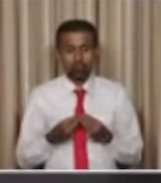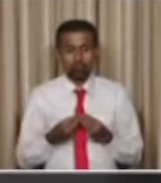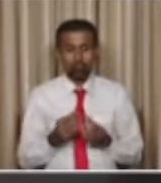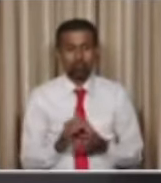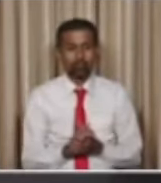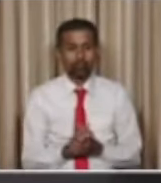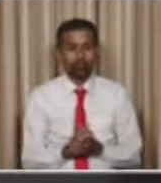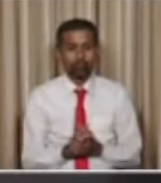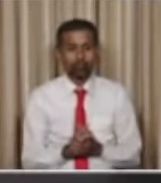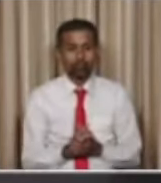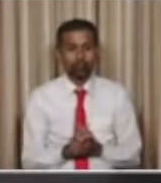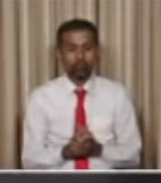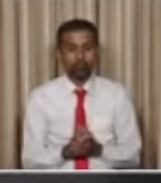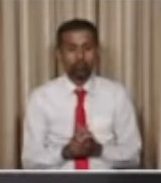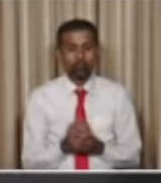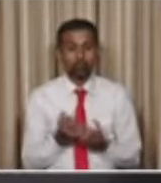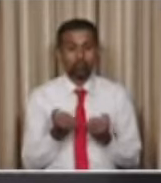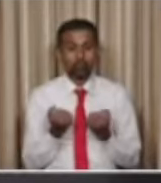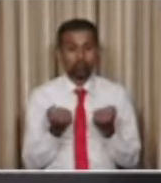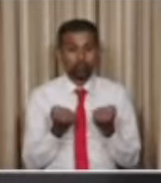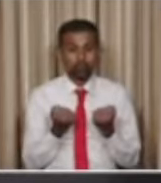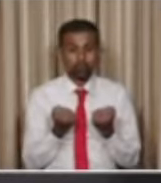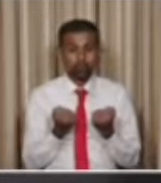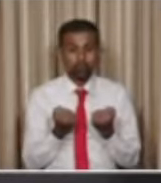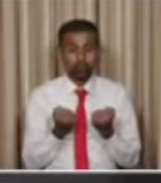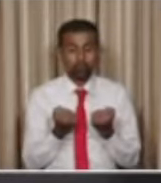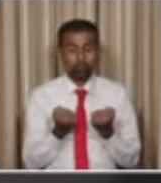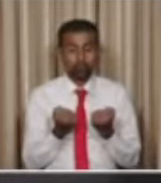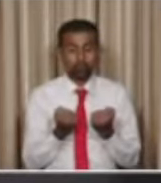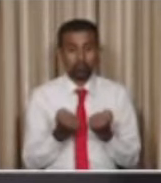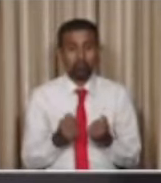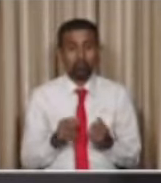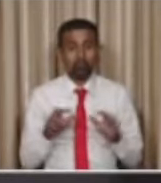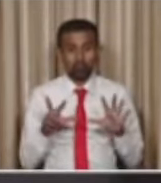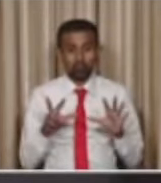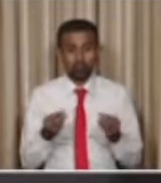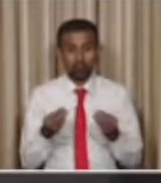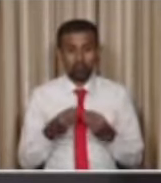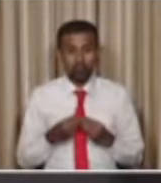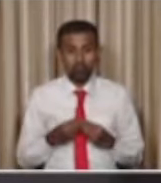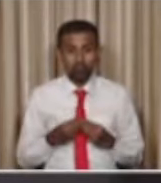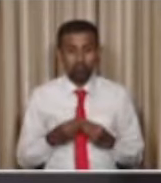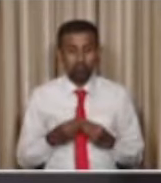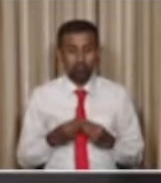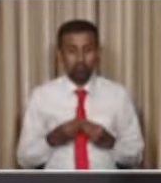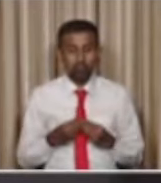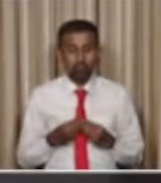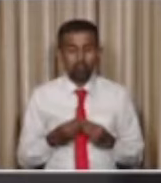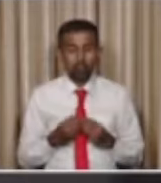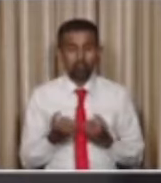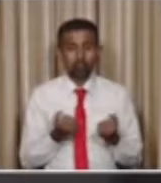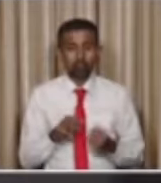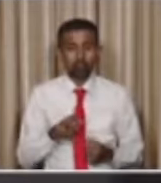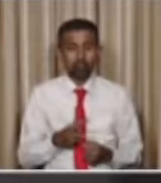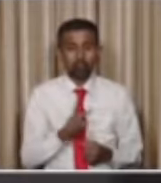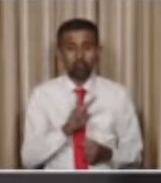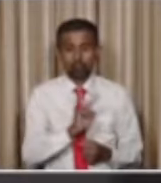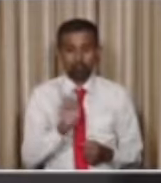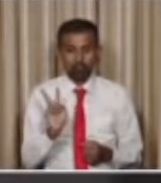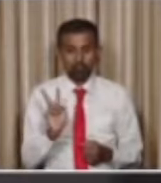වුණත් මේ සුවසැරී යටතේ මාතලේටත් රථ 8ක් ලැබුණා. ලංකාවට රථ